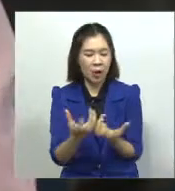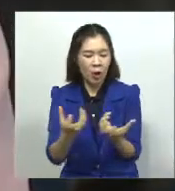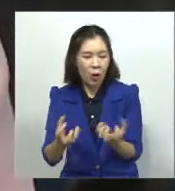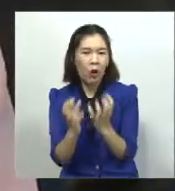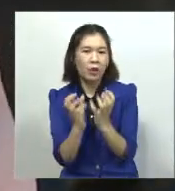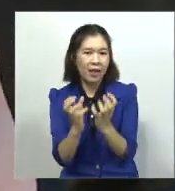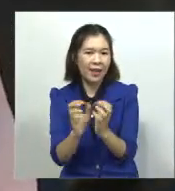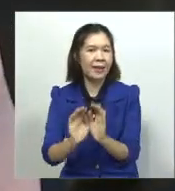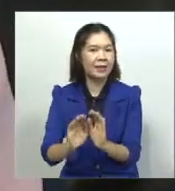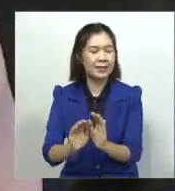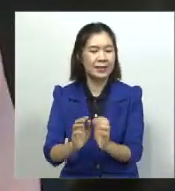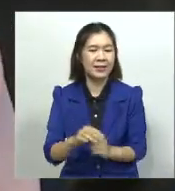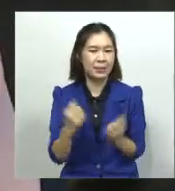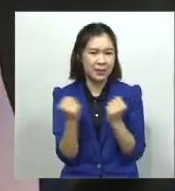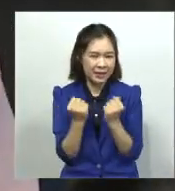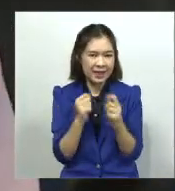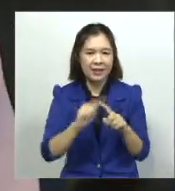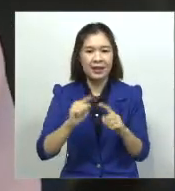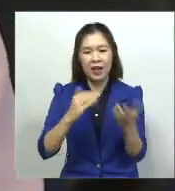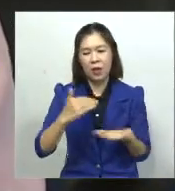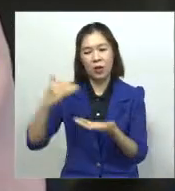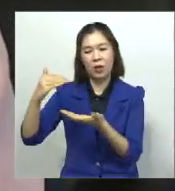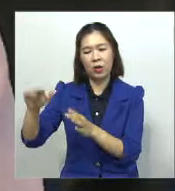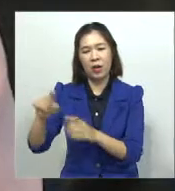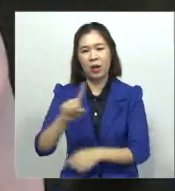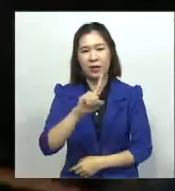เนี่ยก็ส่งออกเพิ่มขึ้นถึงร้อยละ